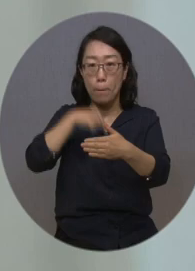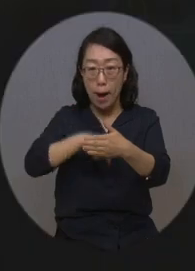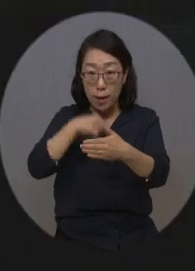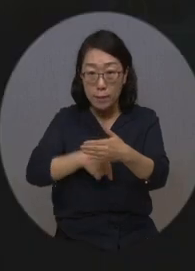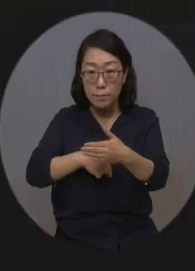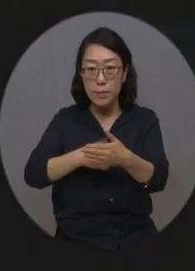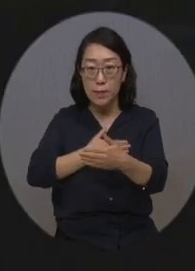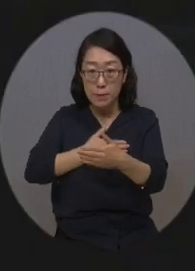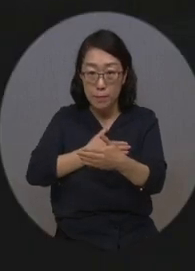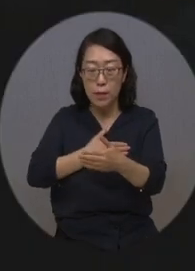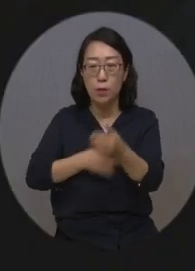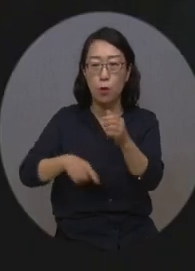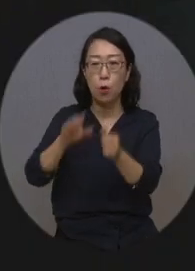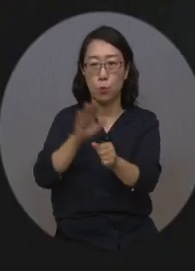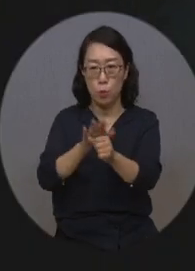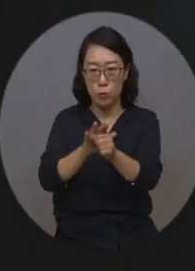지원 사업을 확대합니다